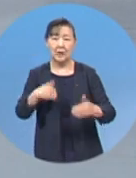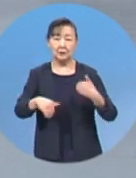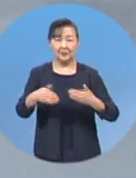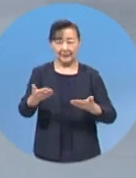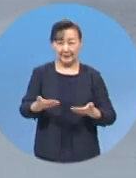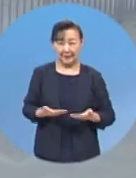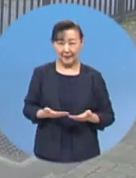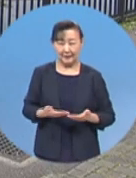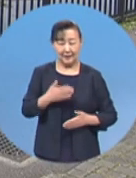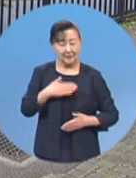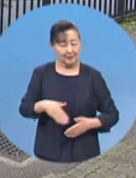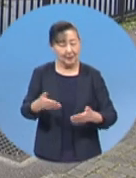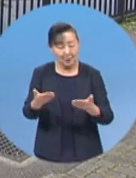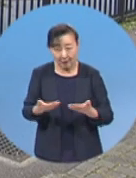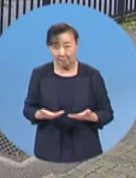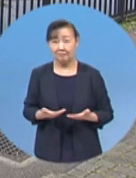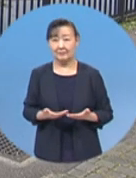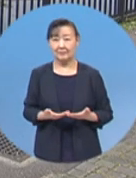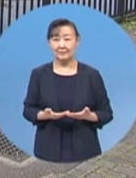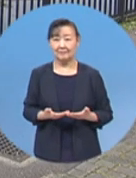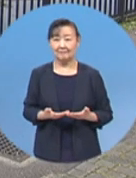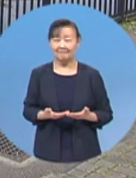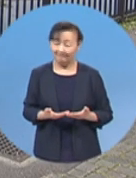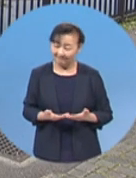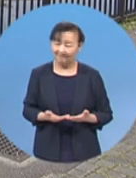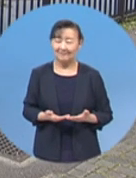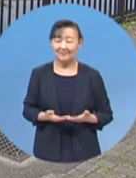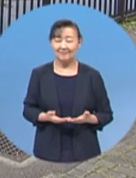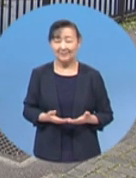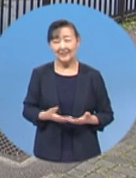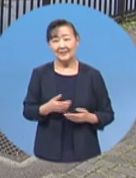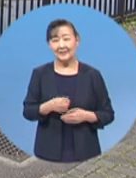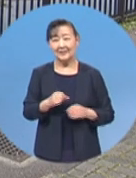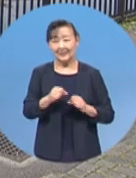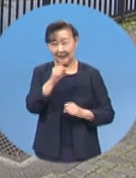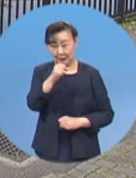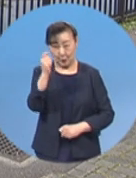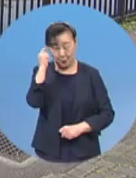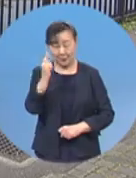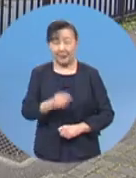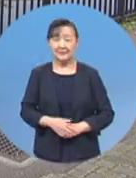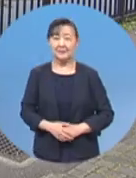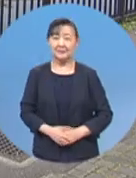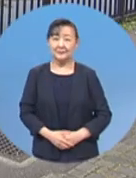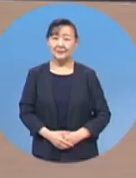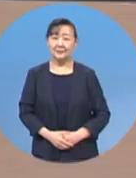て、知っていただく、そんなことをしていただければと思います。